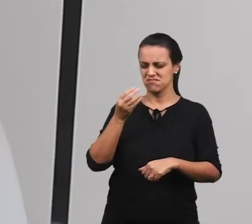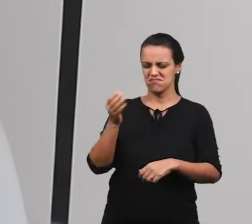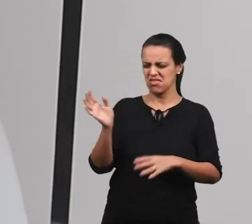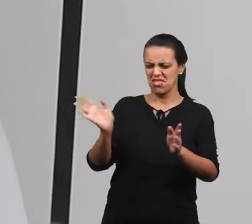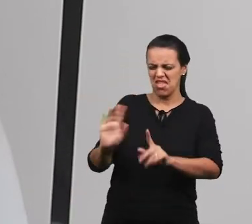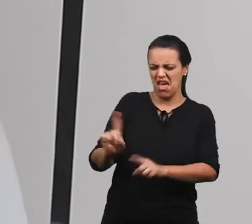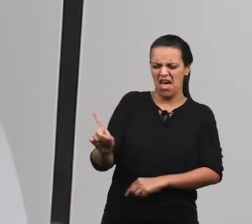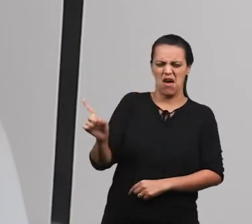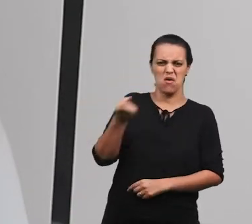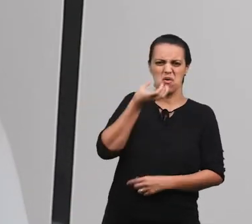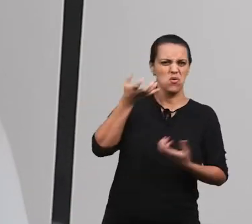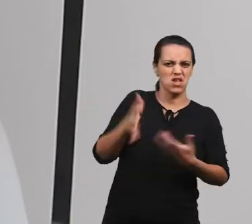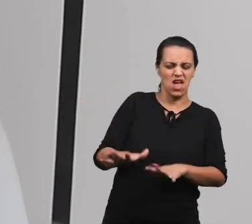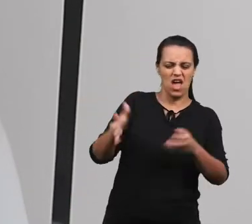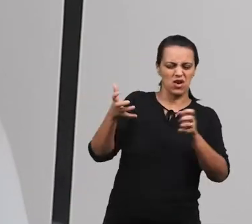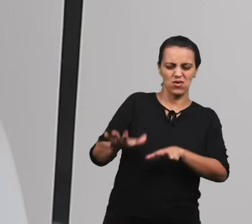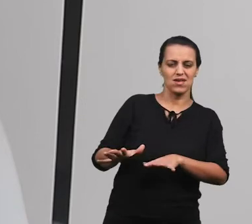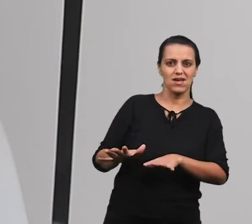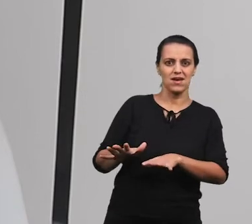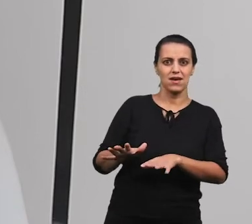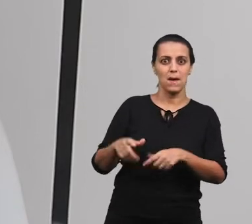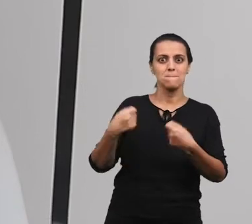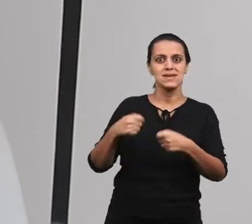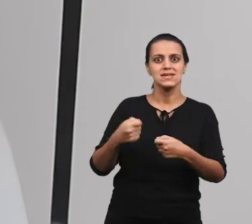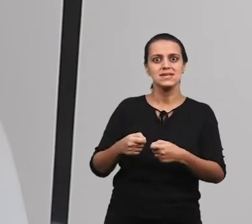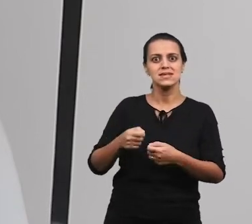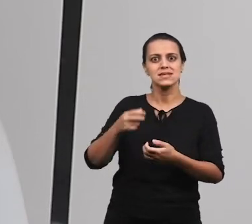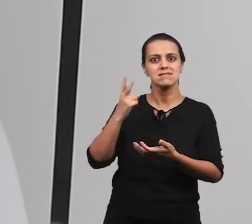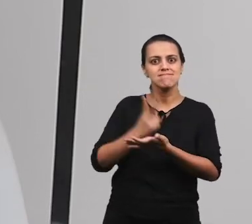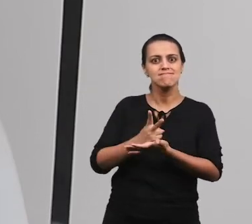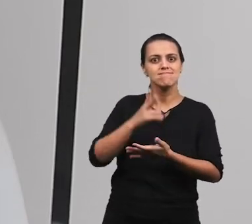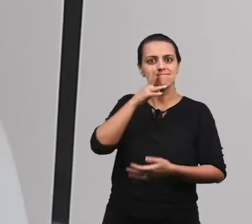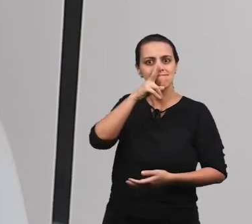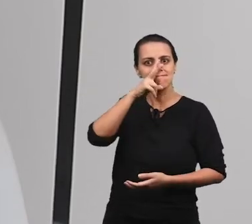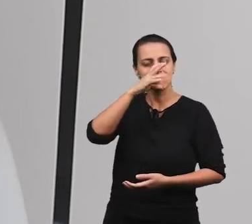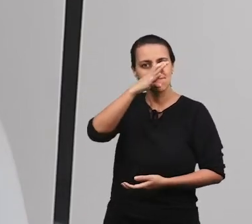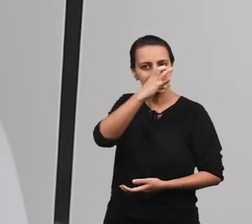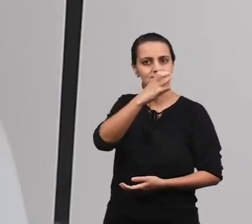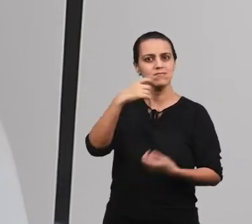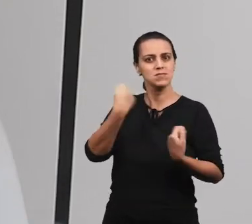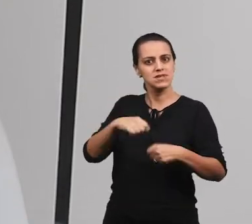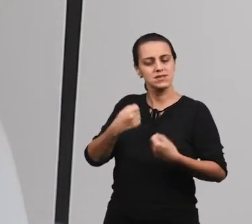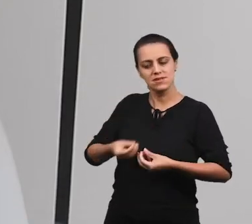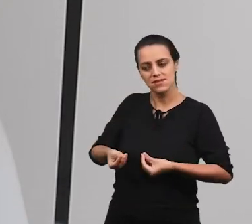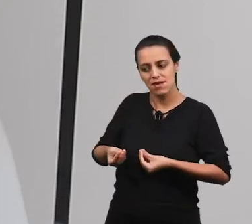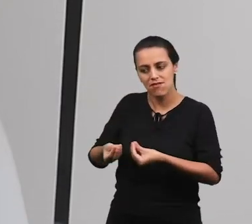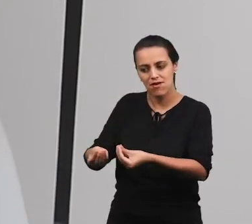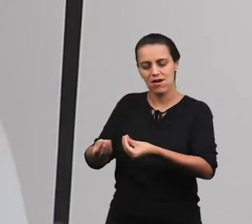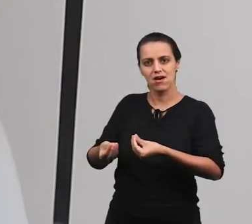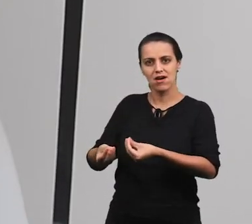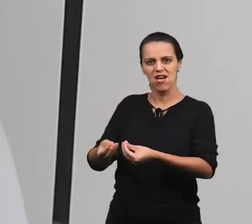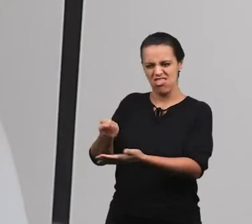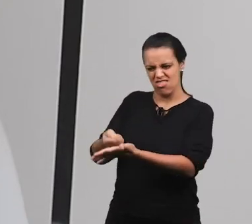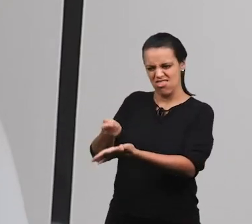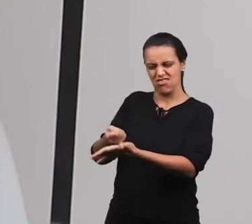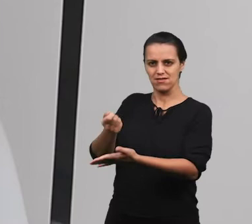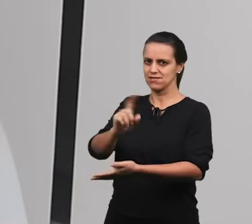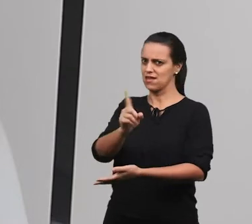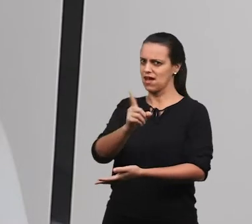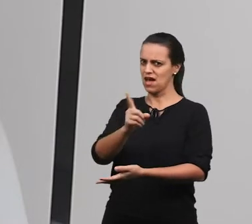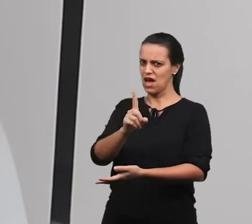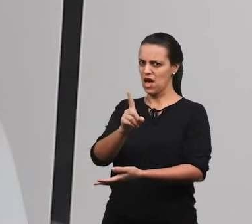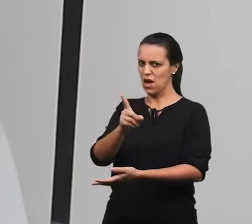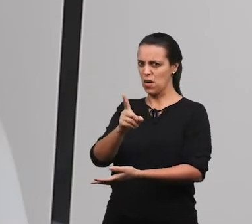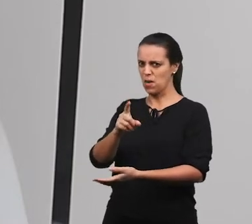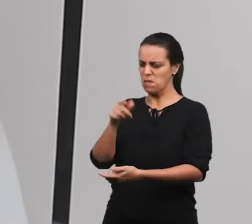переживать, что родители... Мы должны продолжать предлагать эти продукты питания, но не заставлять